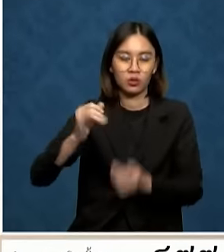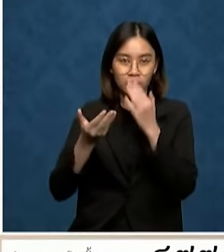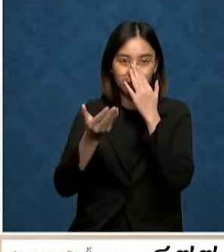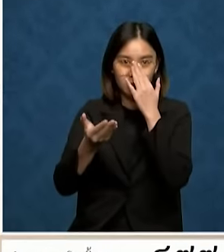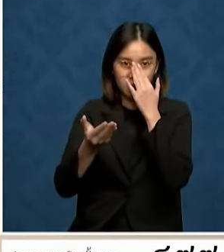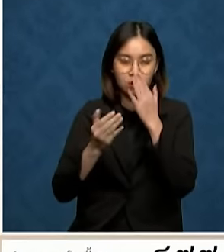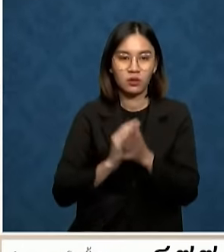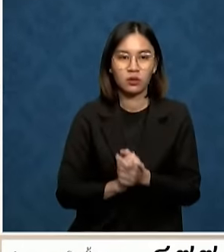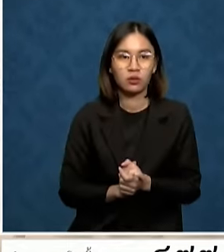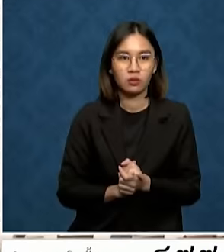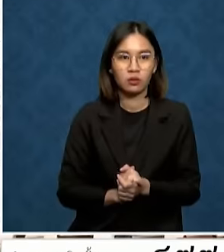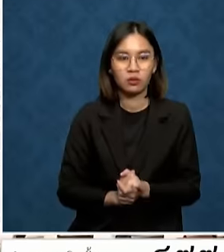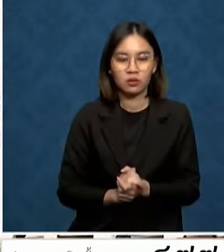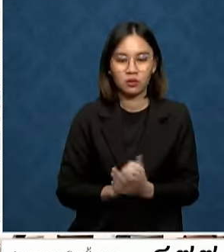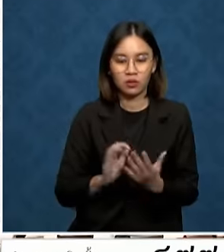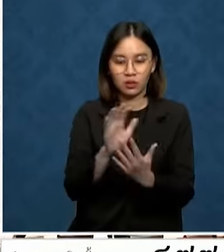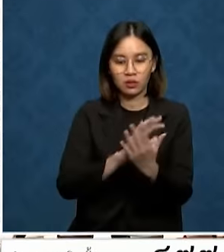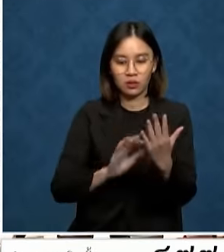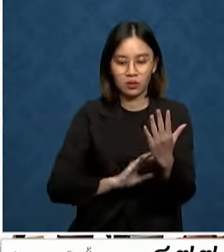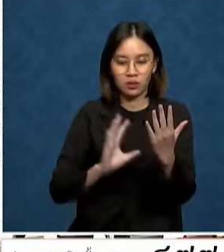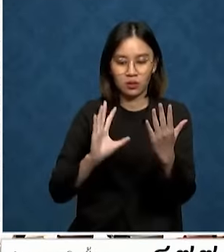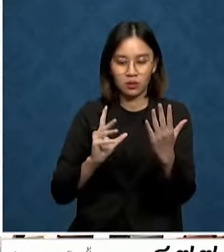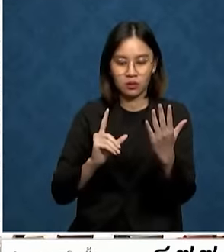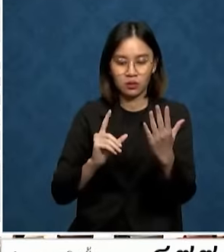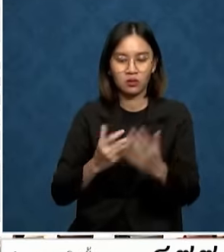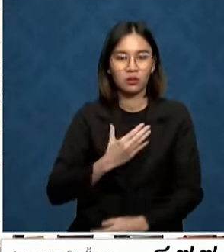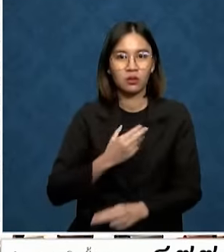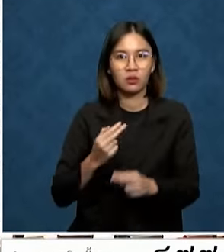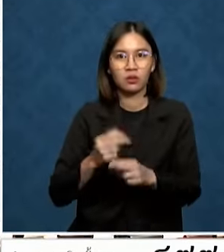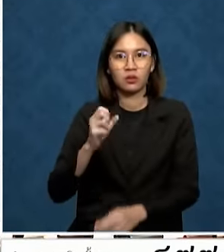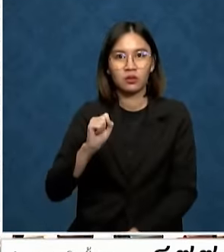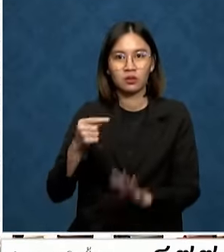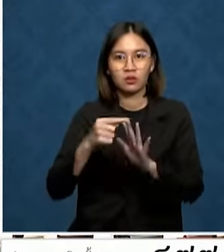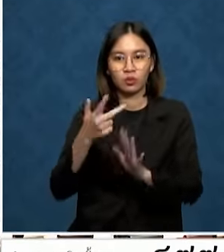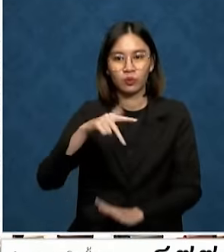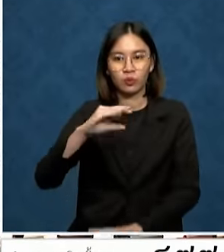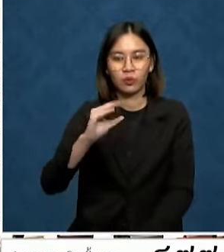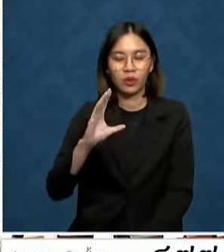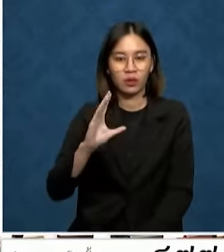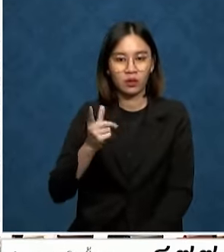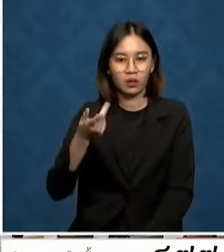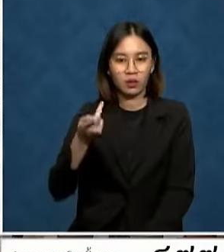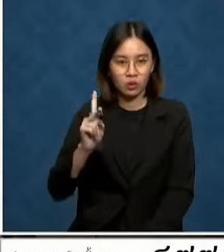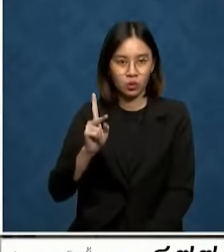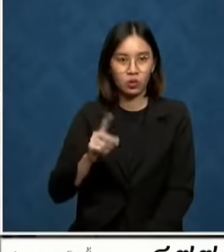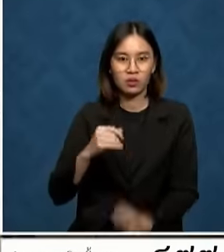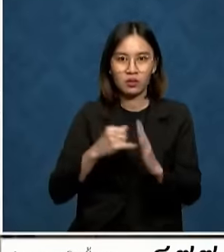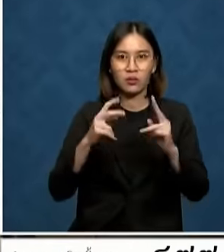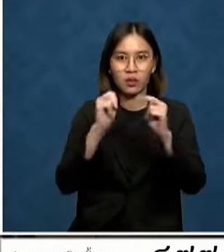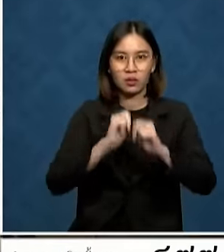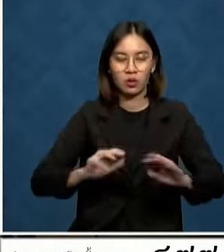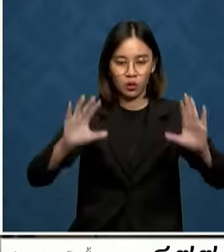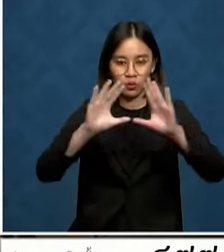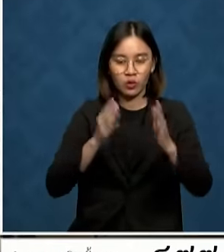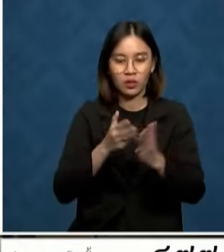ญพักชาตไยพัฒนาครับท่านประทานสภาที่ขอรบกัผมในสุโศคสสุขจร สมาชิสภาผู้แนวาสดรจัหวดนากรประถม